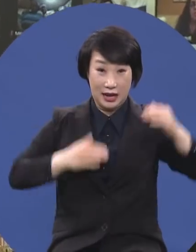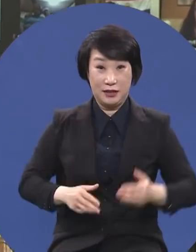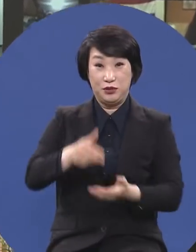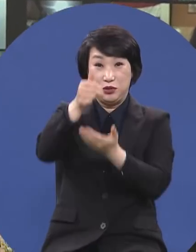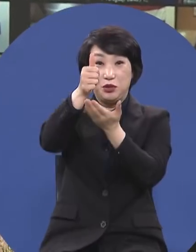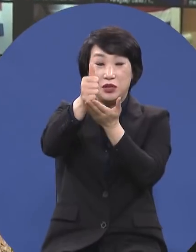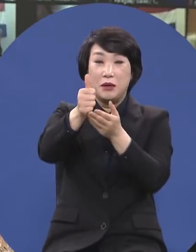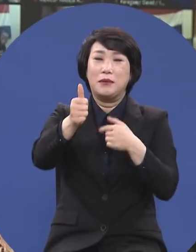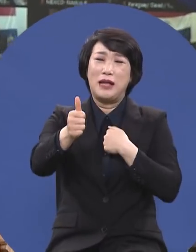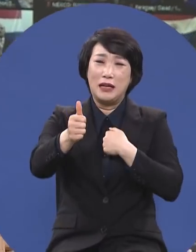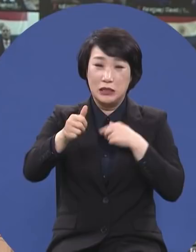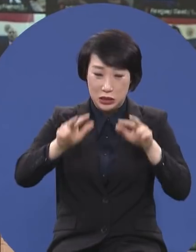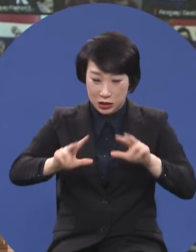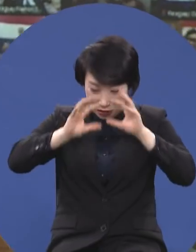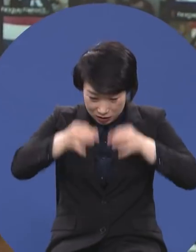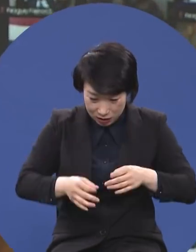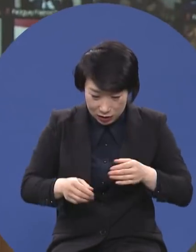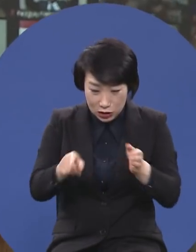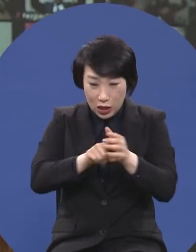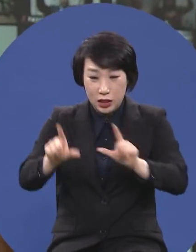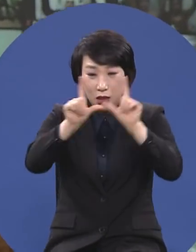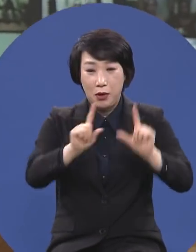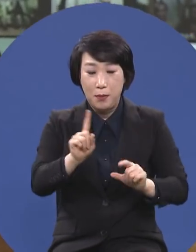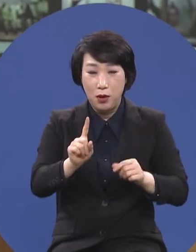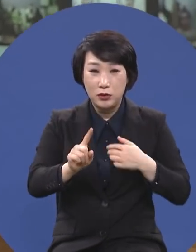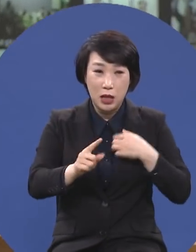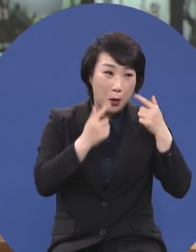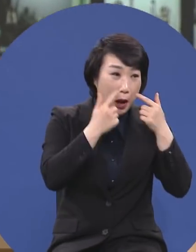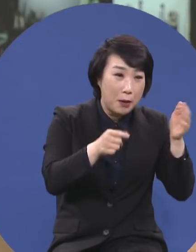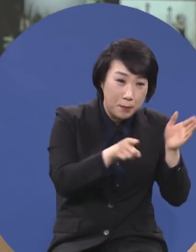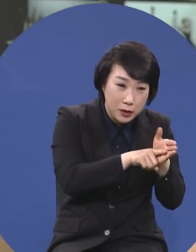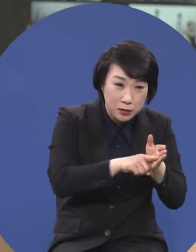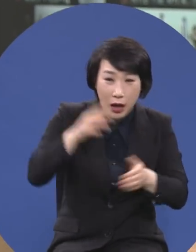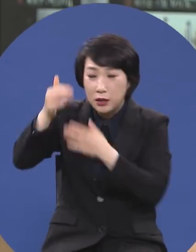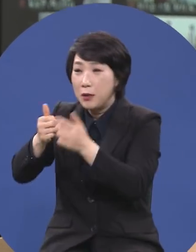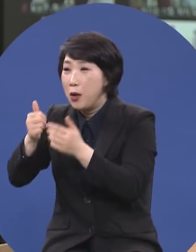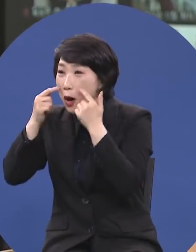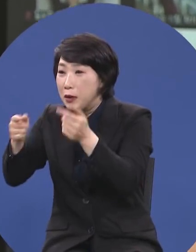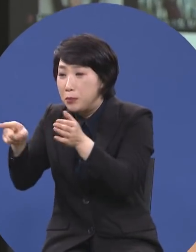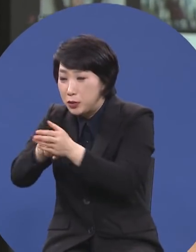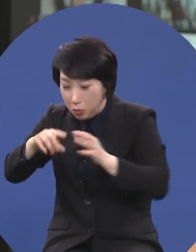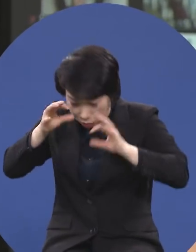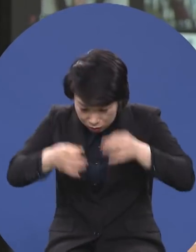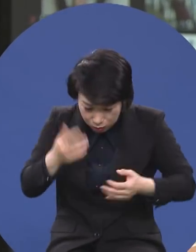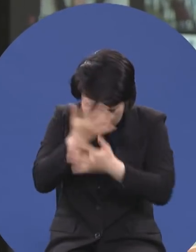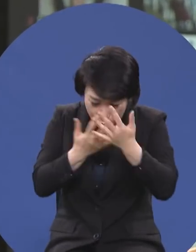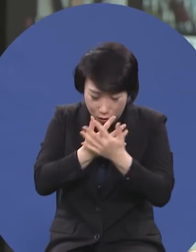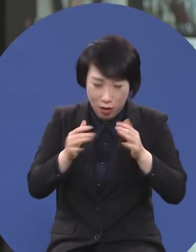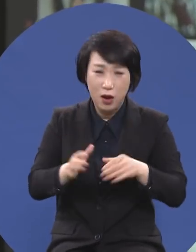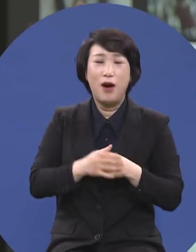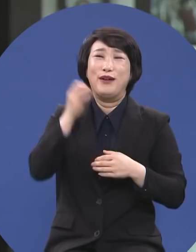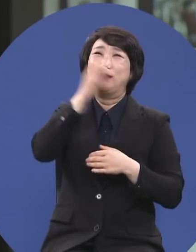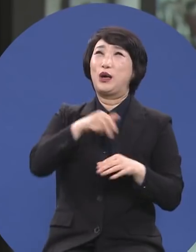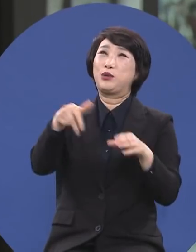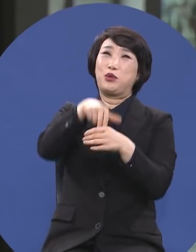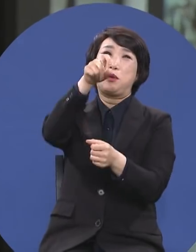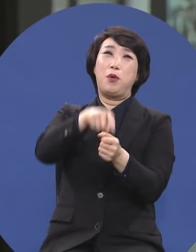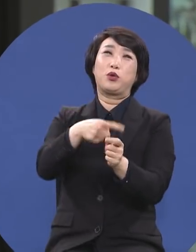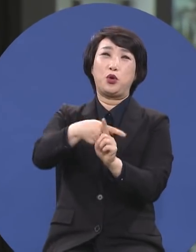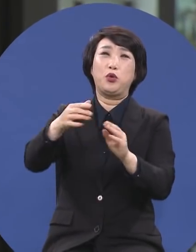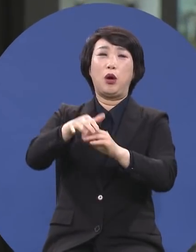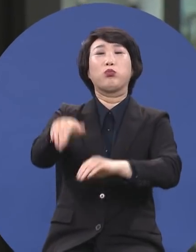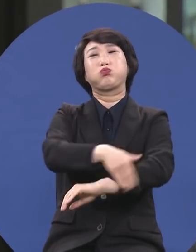주님 나는 지금 신앙생활이 내 확신인지 하나님의 확신인지도 모르고 그냥 그저 종교적으로